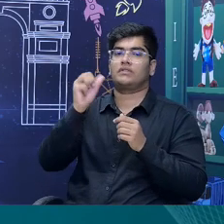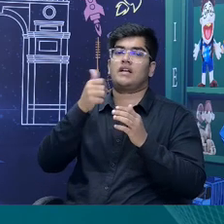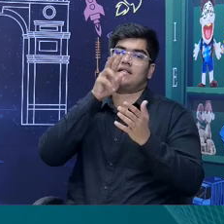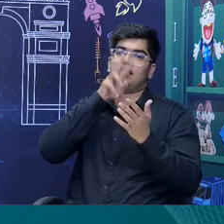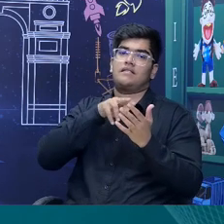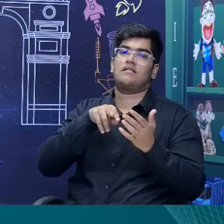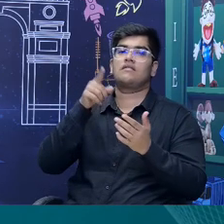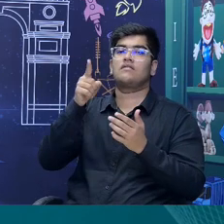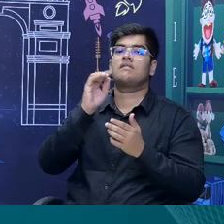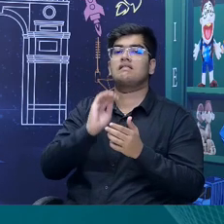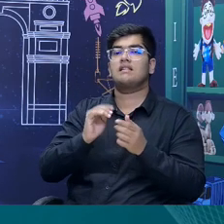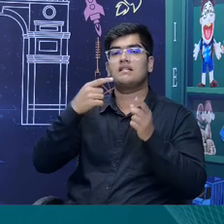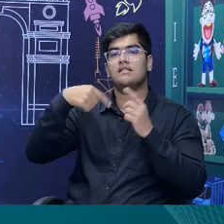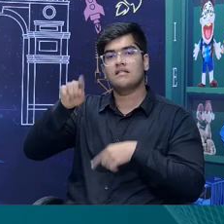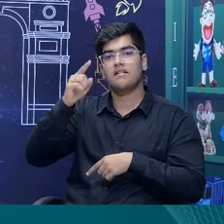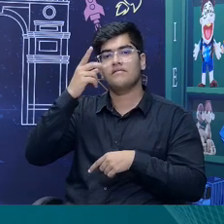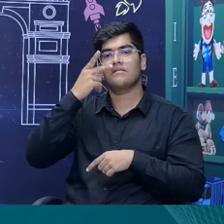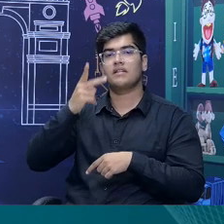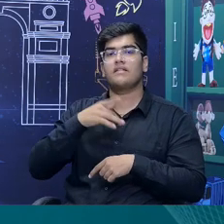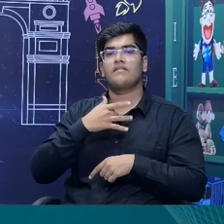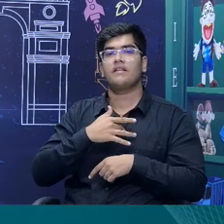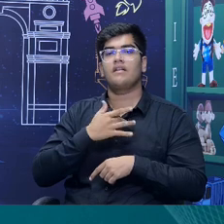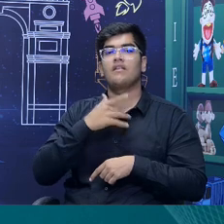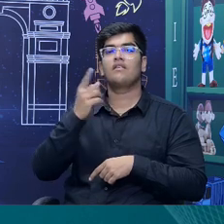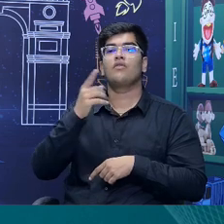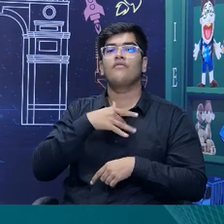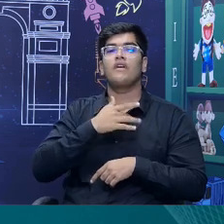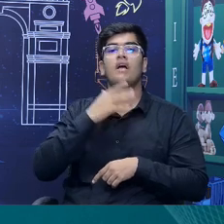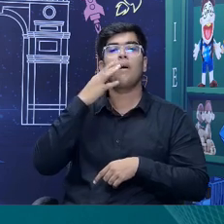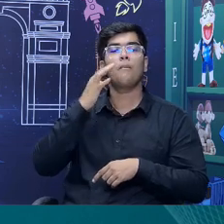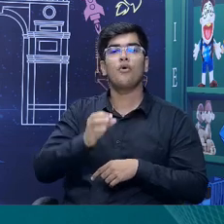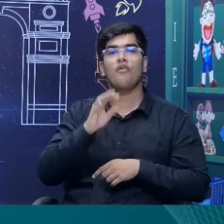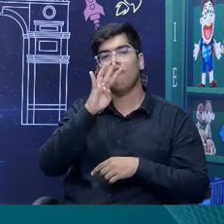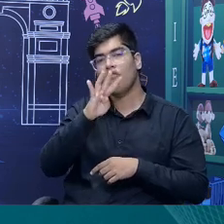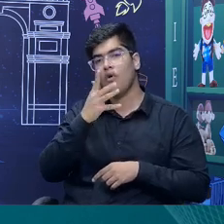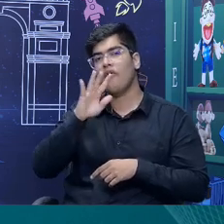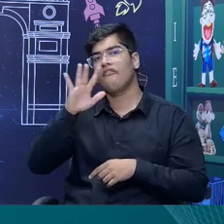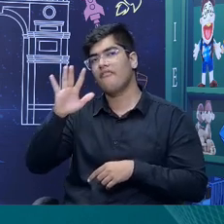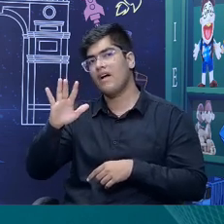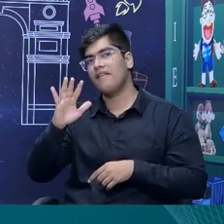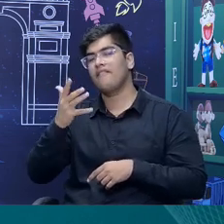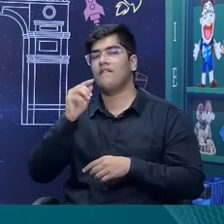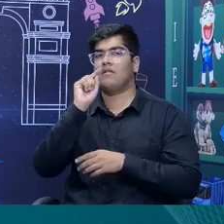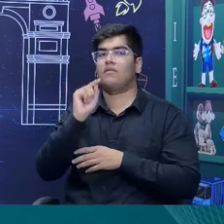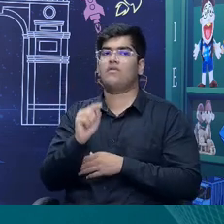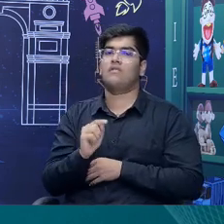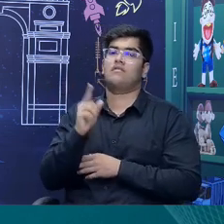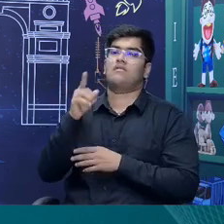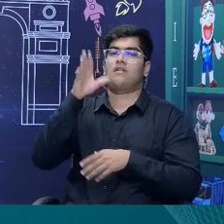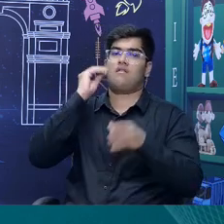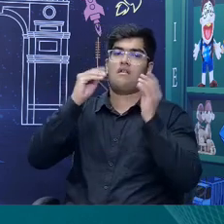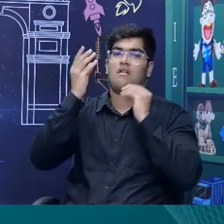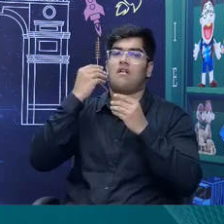चाइल्ड की आपने अपने हिसाब से जो इंपॉर्टेंट कर या पांच एजेंडाज लर्न करने हैं वूल लर्न करके